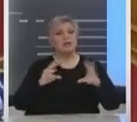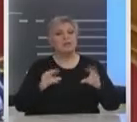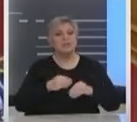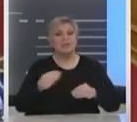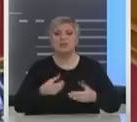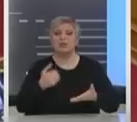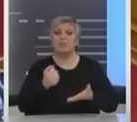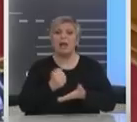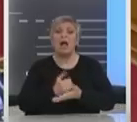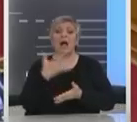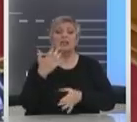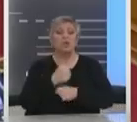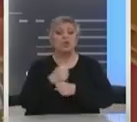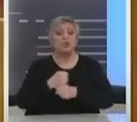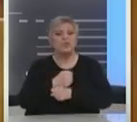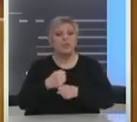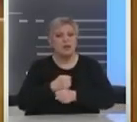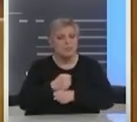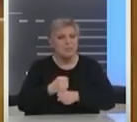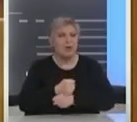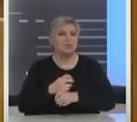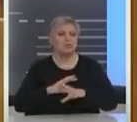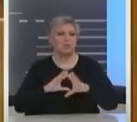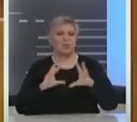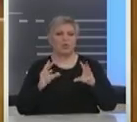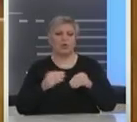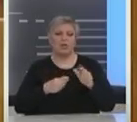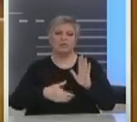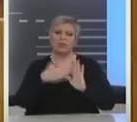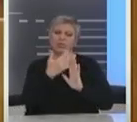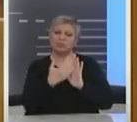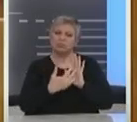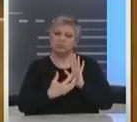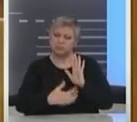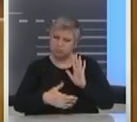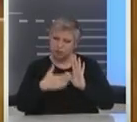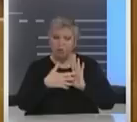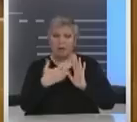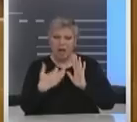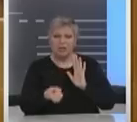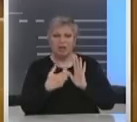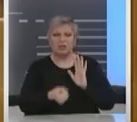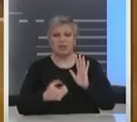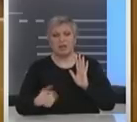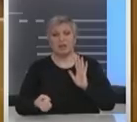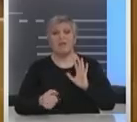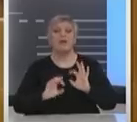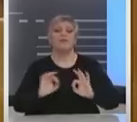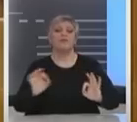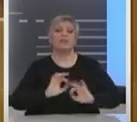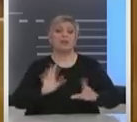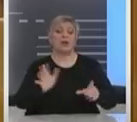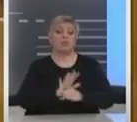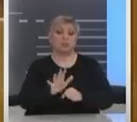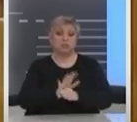για την αξιολόγηση των φαρμάκων. Είναι πολλά αυτά που περιέχει αυτό το νομοσχέδιο. Προφανώς δεν συνιστούν πανάκια, προφανώς